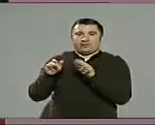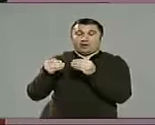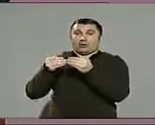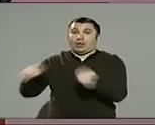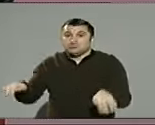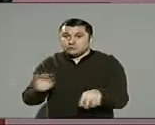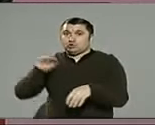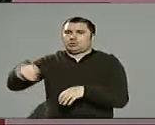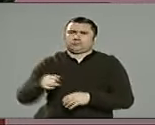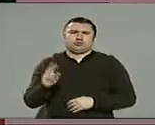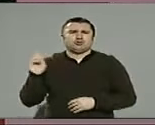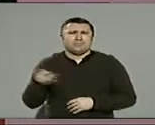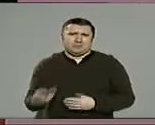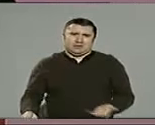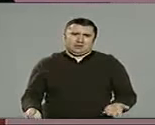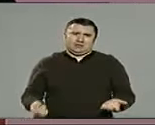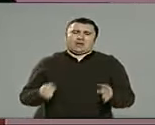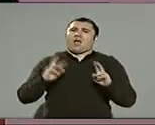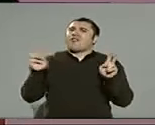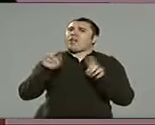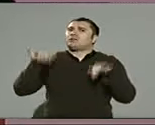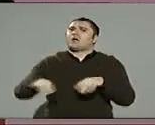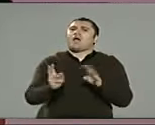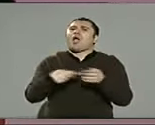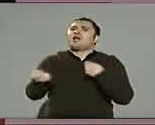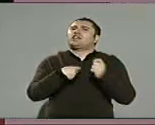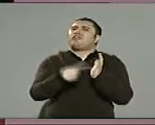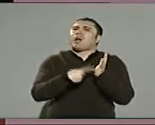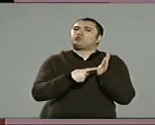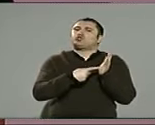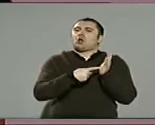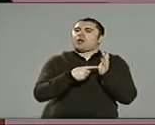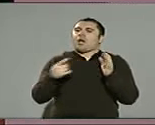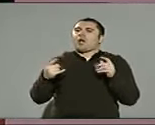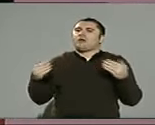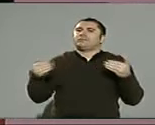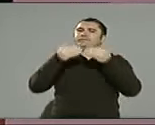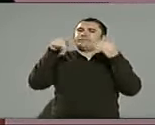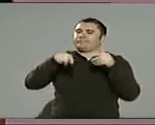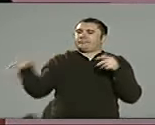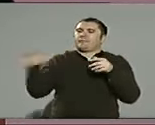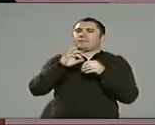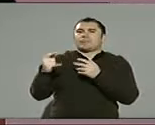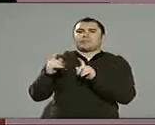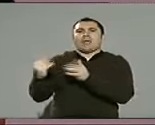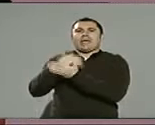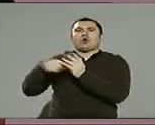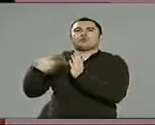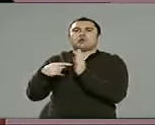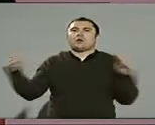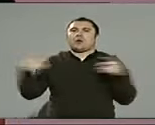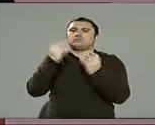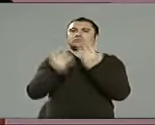Meine, wer hat denn die Gewerbesteuer gegen die Einkommensteuer anrechenbar gemacht für Personengesellschaften? Das